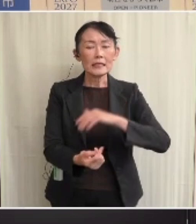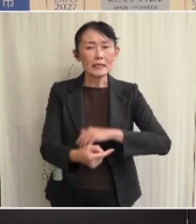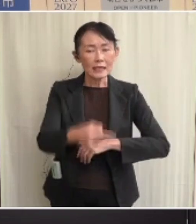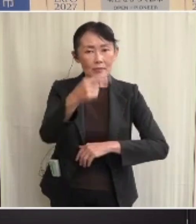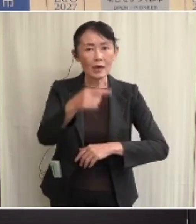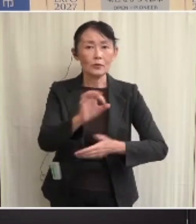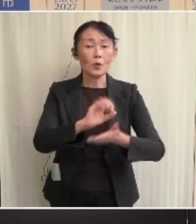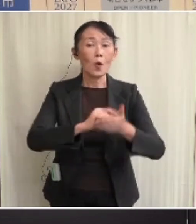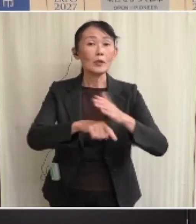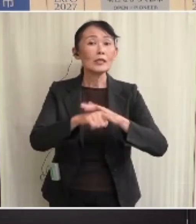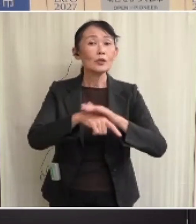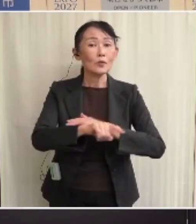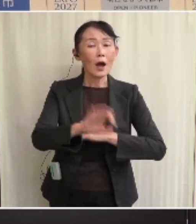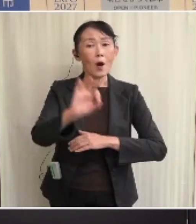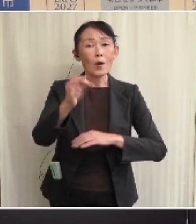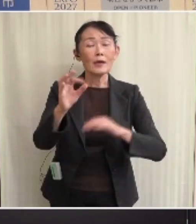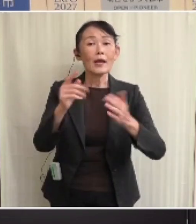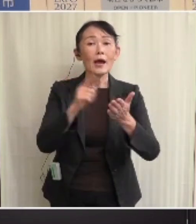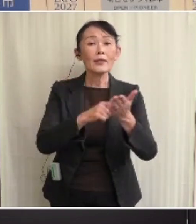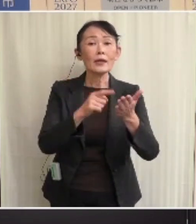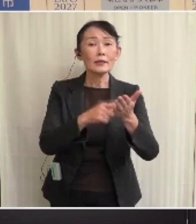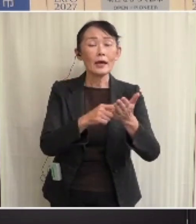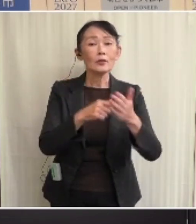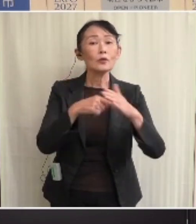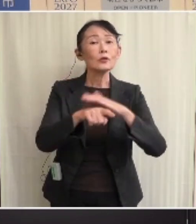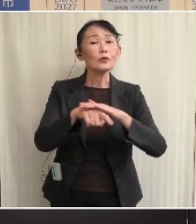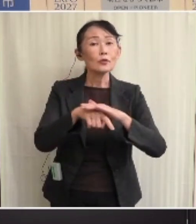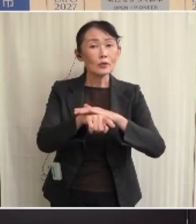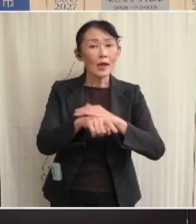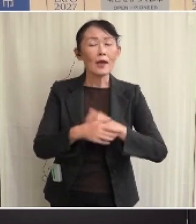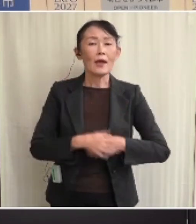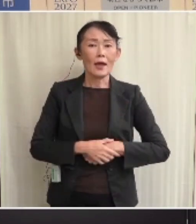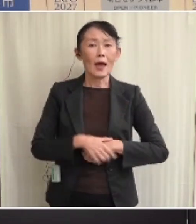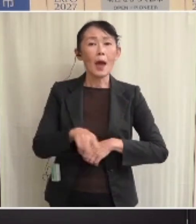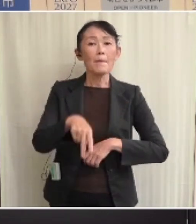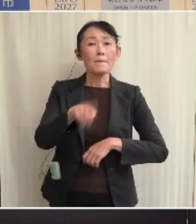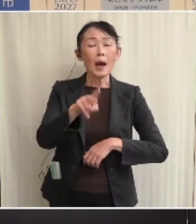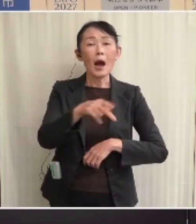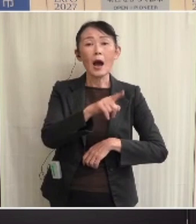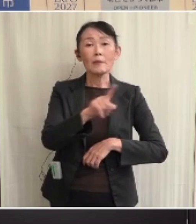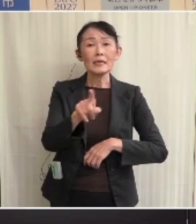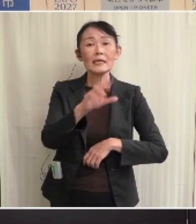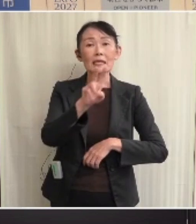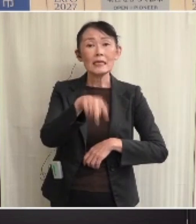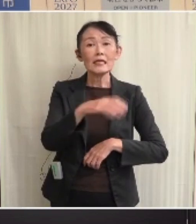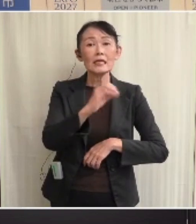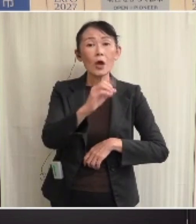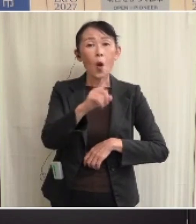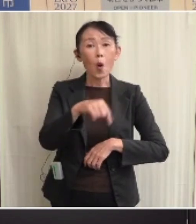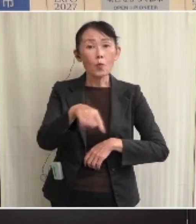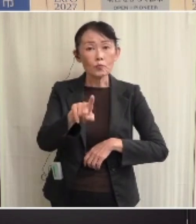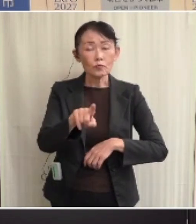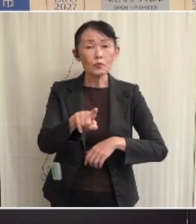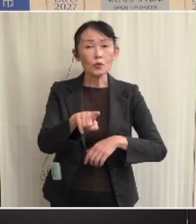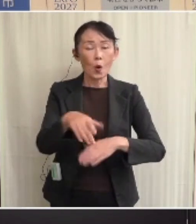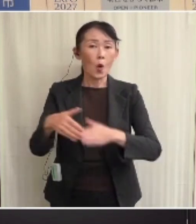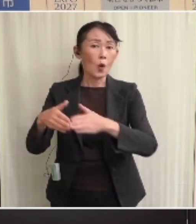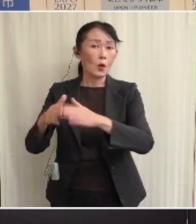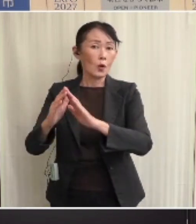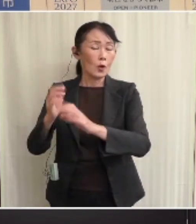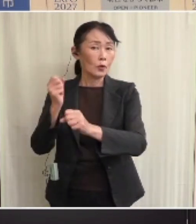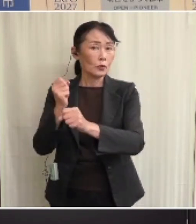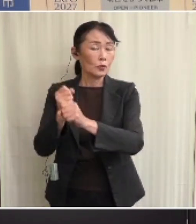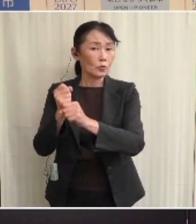で、パビリオンが今のところゼロ、着工ゼ